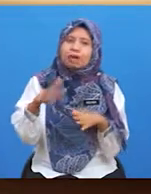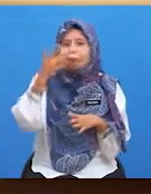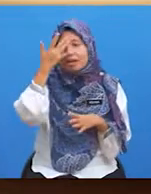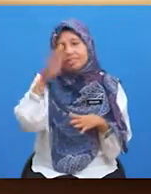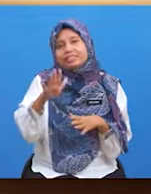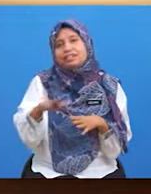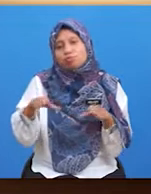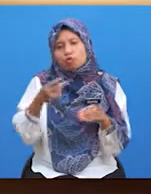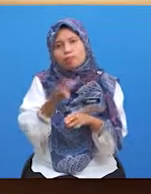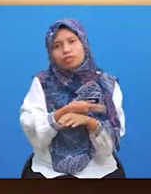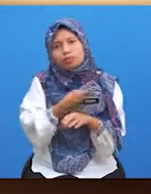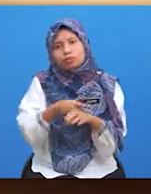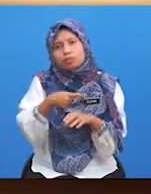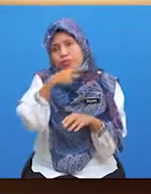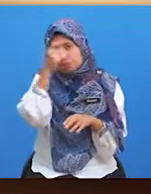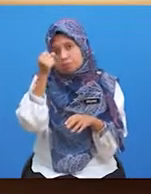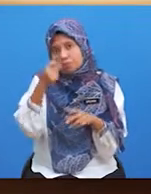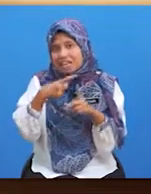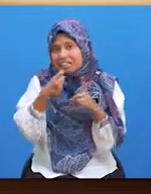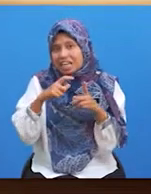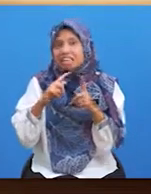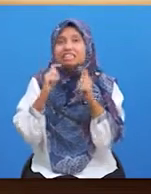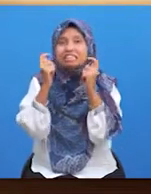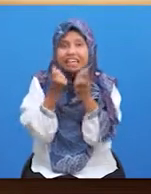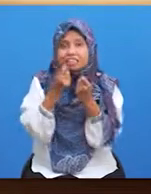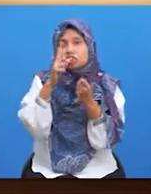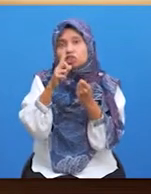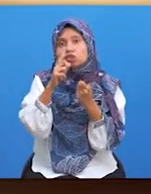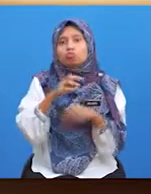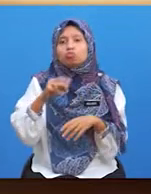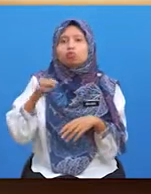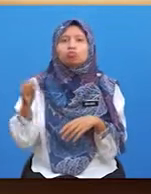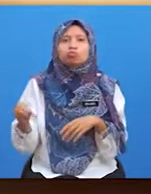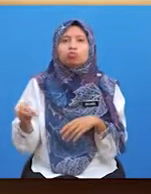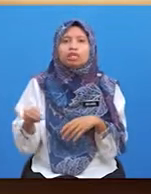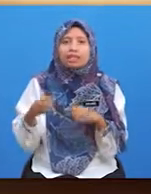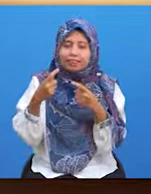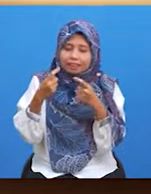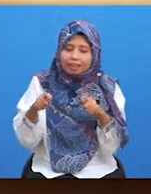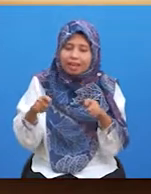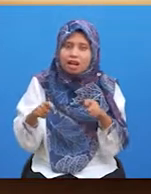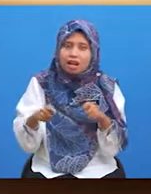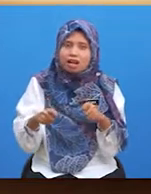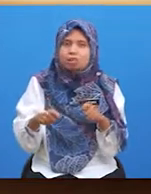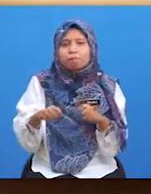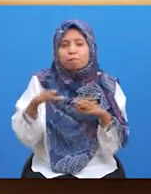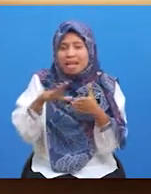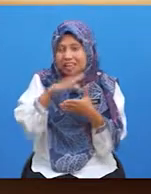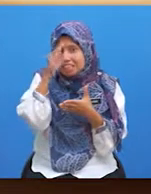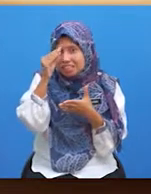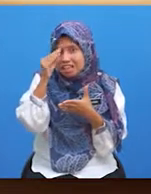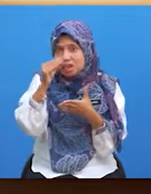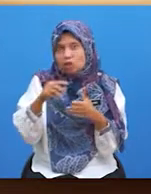membina pantun kerana dari tingkatan 1, murid-murid telah didedahkan